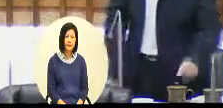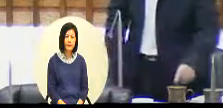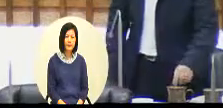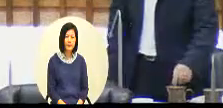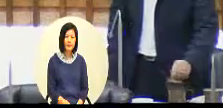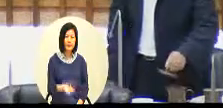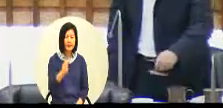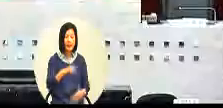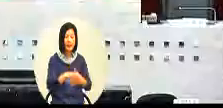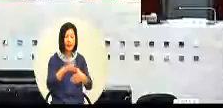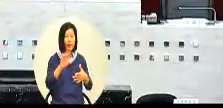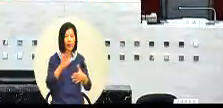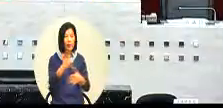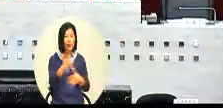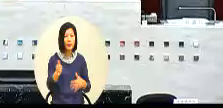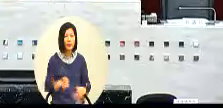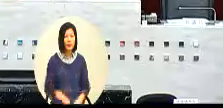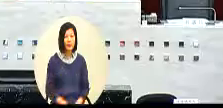谢谢刘德麟议员，